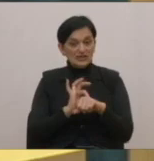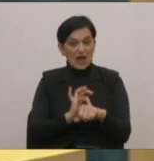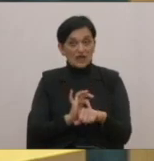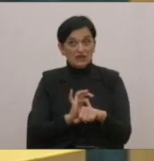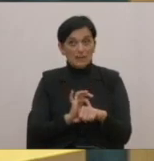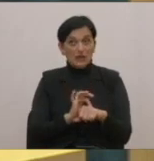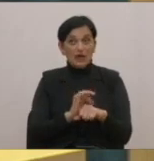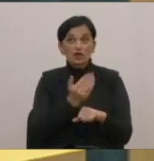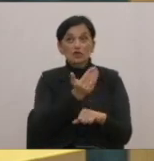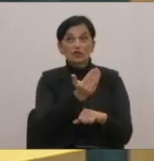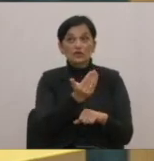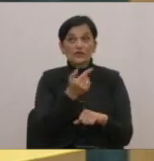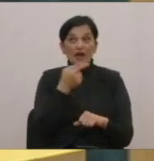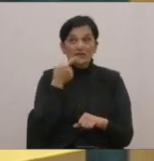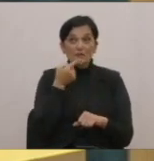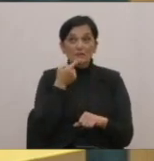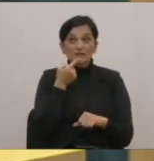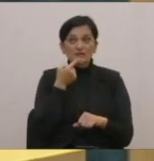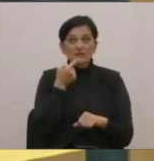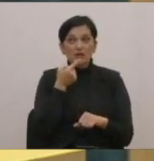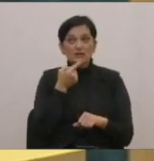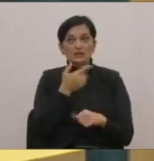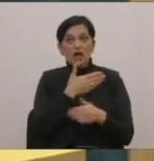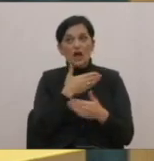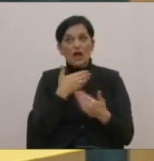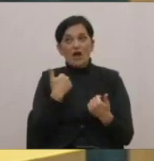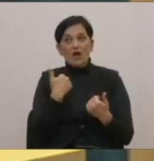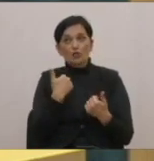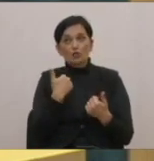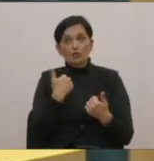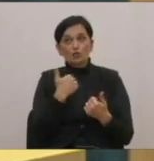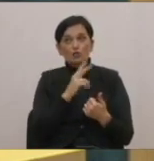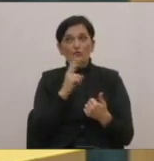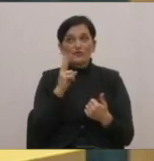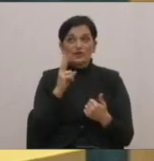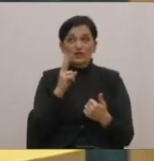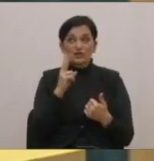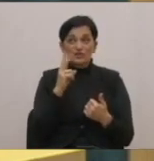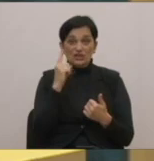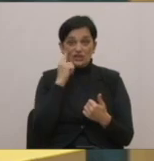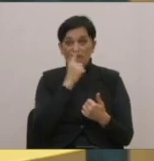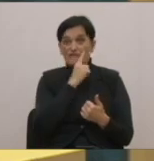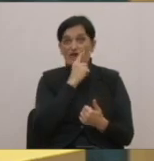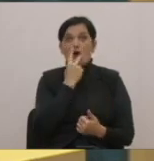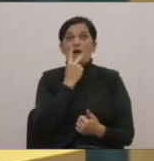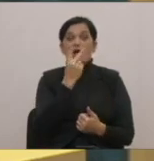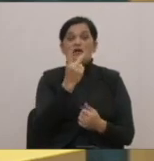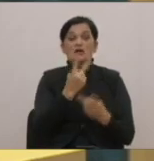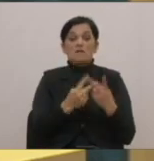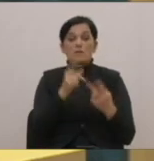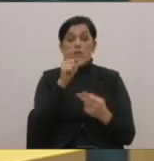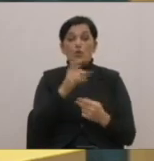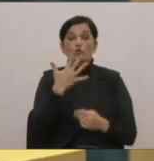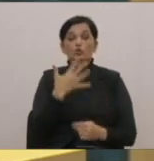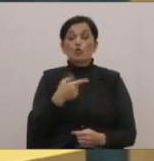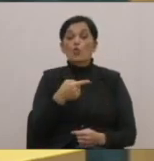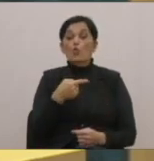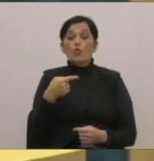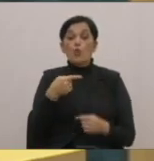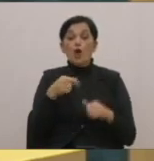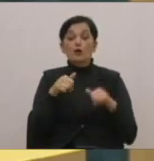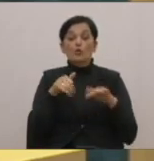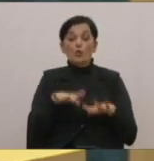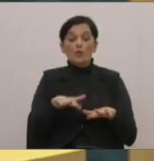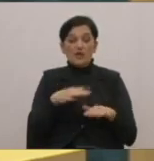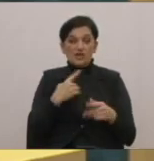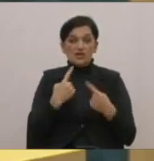ის რაც თქვენ ბრძანეთ, რომ ანუ არ უნდა ვიღაცას თვალებში ჩახედოს პატიმარს, თუ საუბარი არის უარყოფით გადაწყვეტილებაზე, ეს ამით არის,